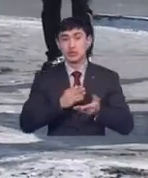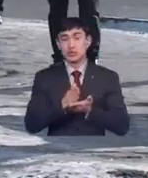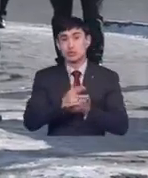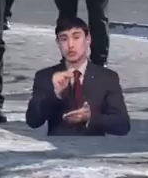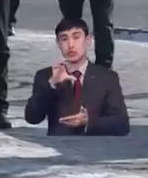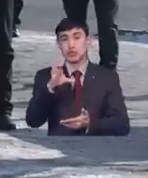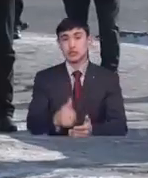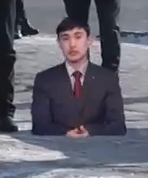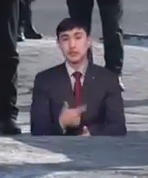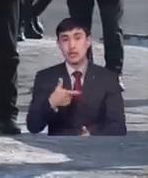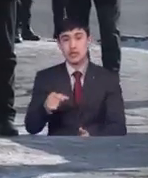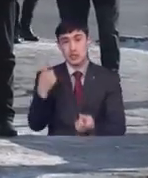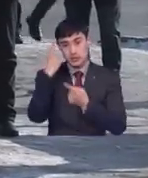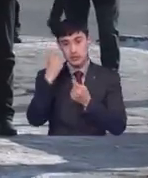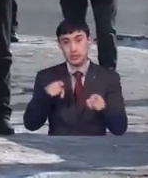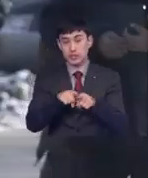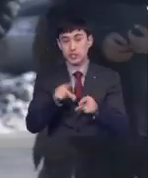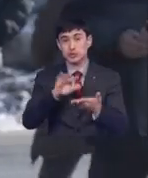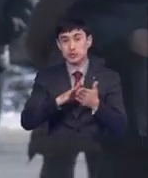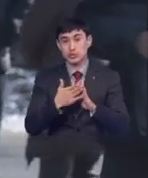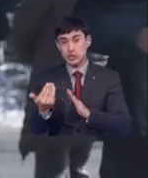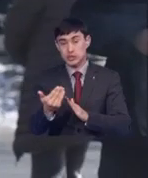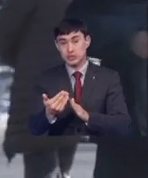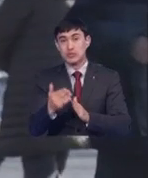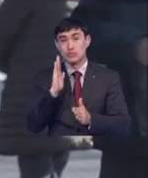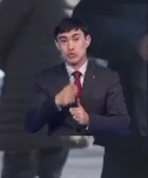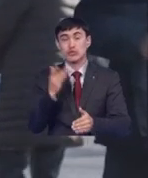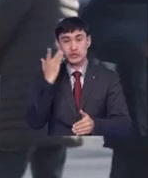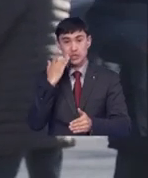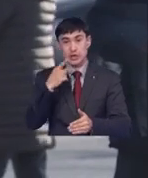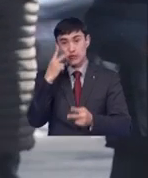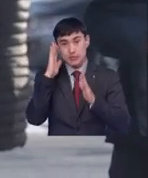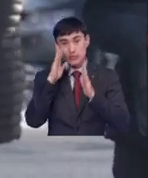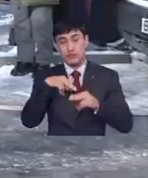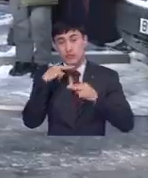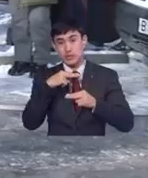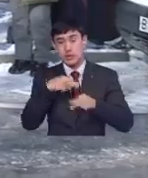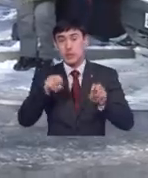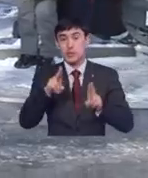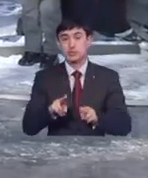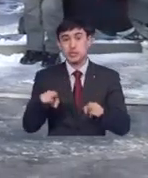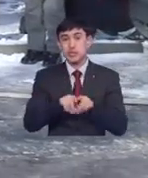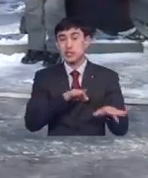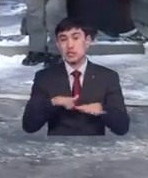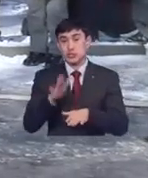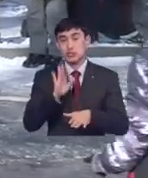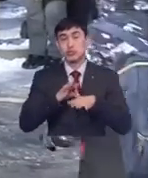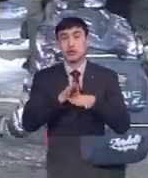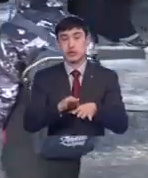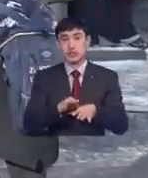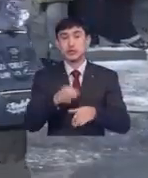службы ЧС. Горожане, осведомленные о таких чрезвычайных ситуациях, будут всегда начеку. По мнению специалистов, подобные тренинги будут